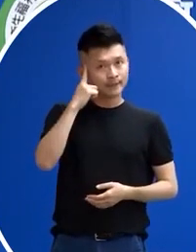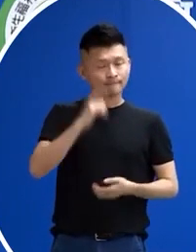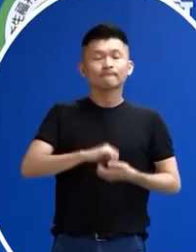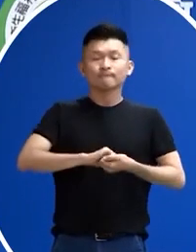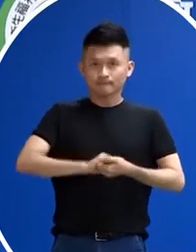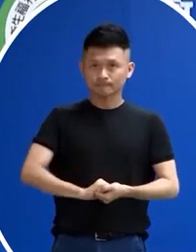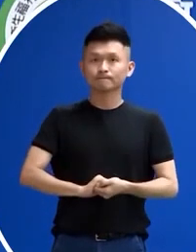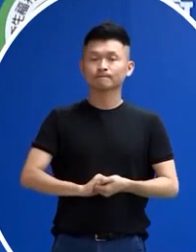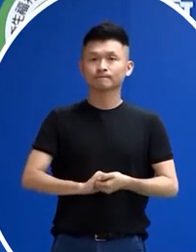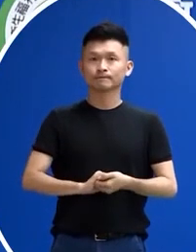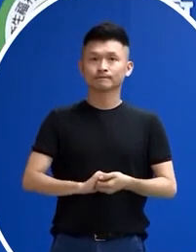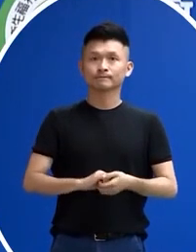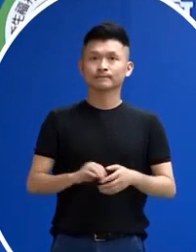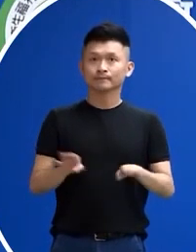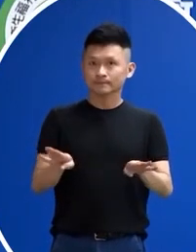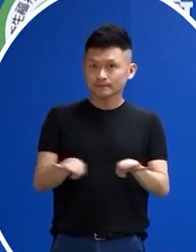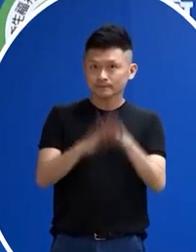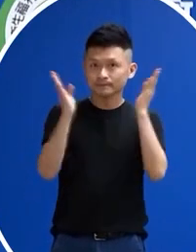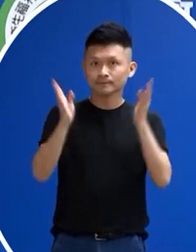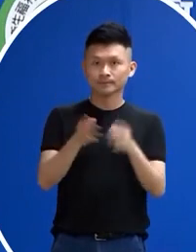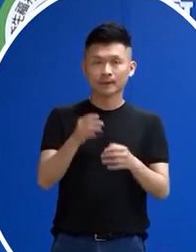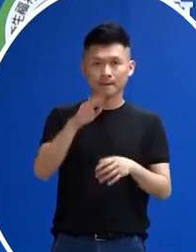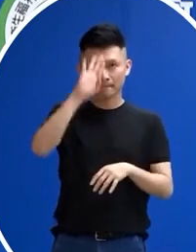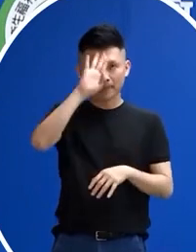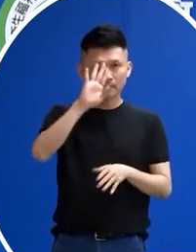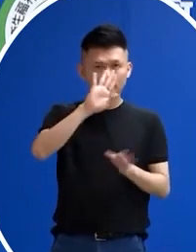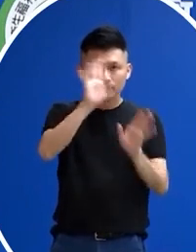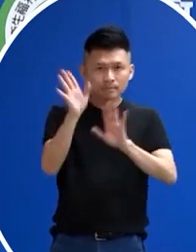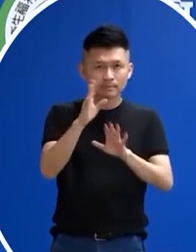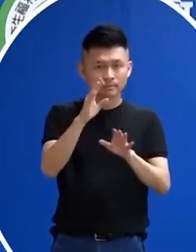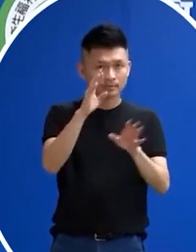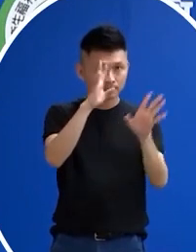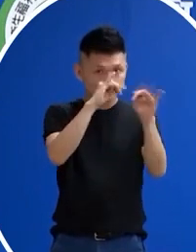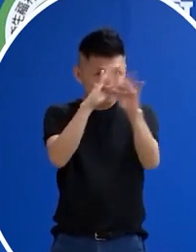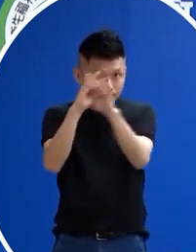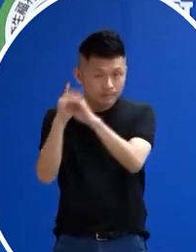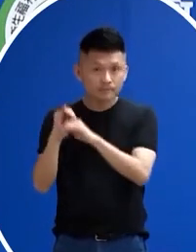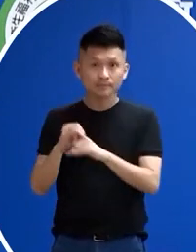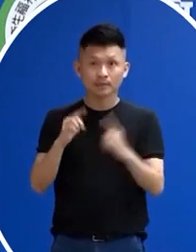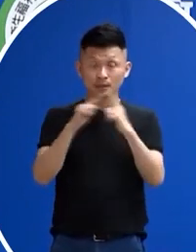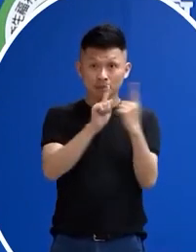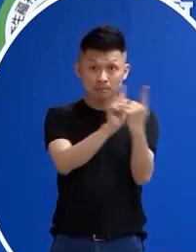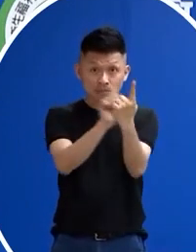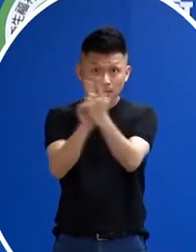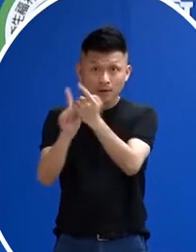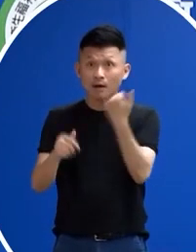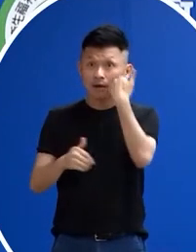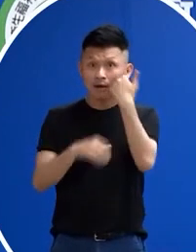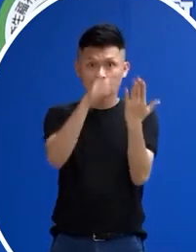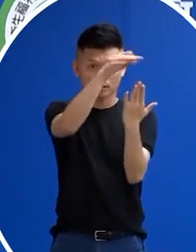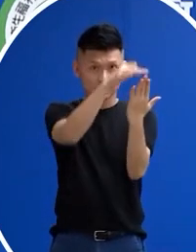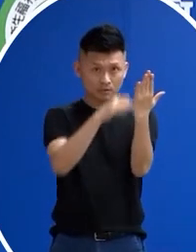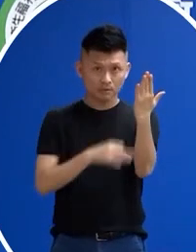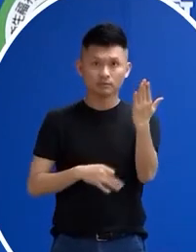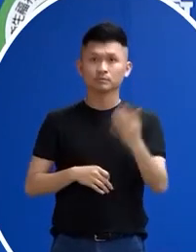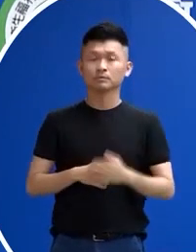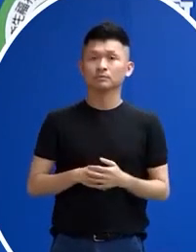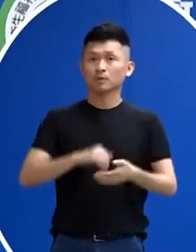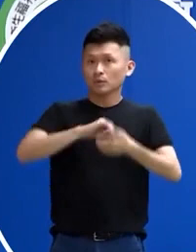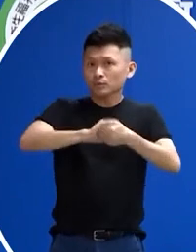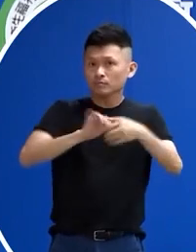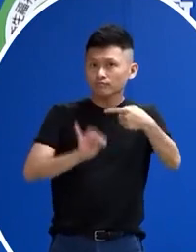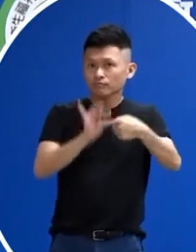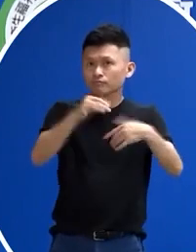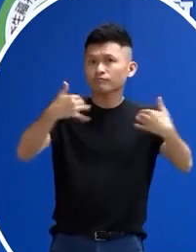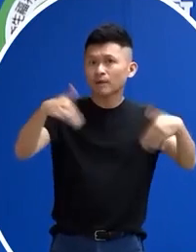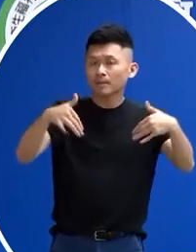情况，所以我们也展开相关的一些议调，先框列相关的人，那因为没有完全的确定，所以我们先